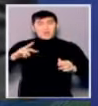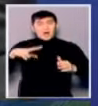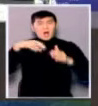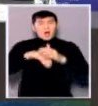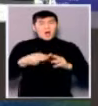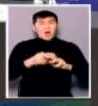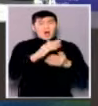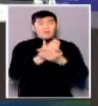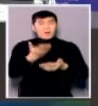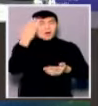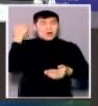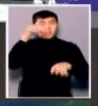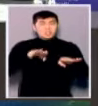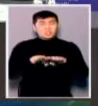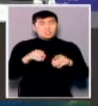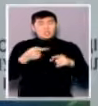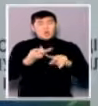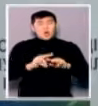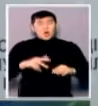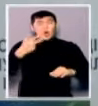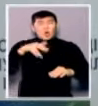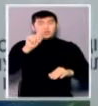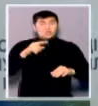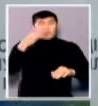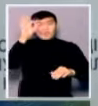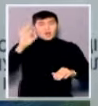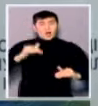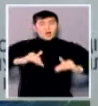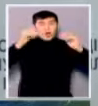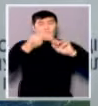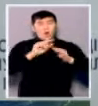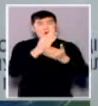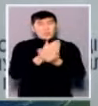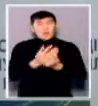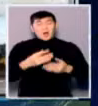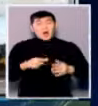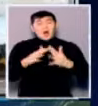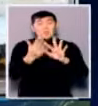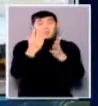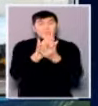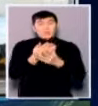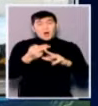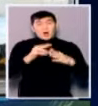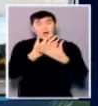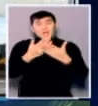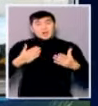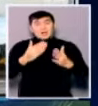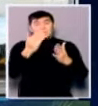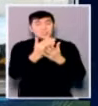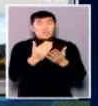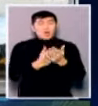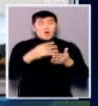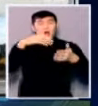жетті. Бұл алдыңғы жылмен салыстырғанда 33,18%-ке артық. Сондай-ақ аудан бойынша индустрияландыру картасына 5